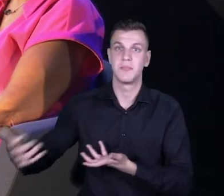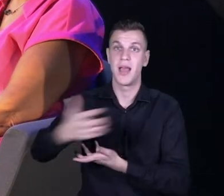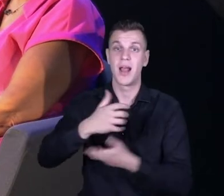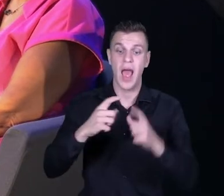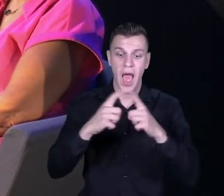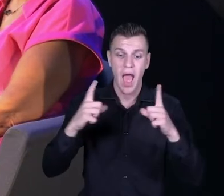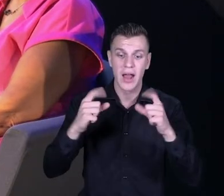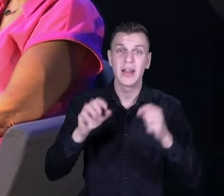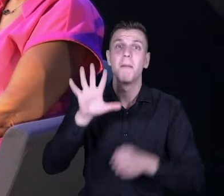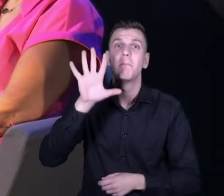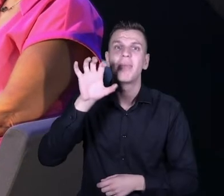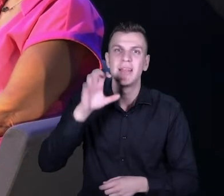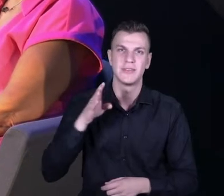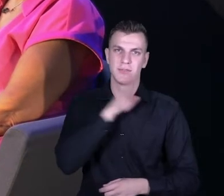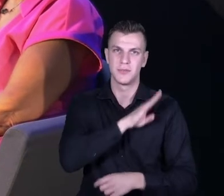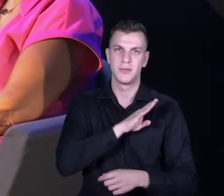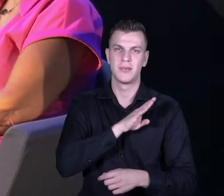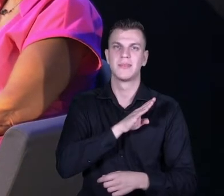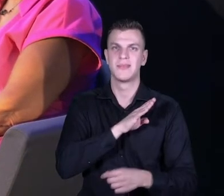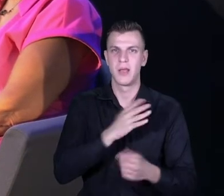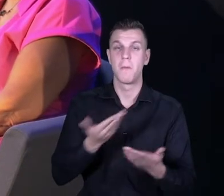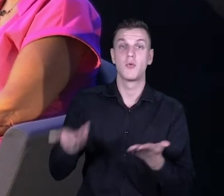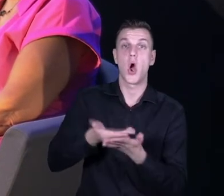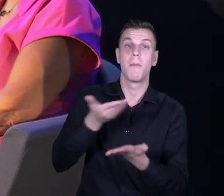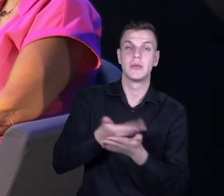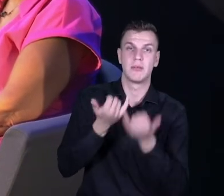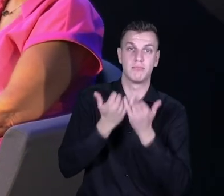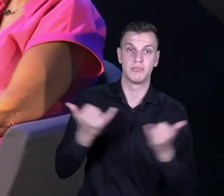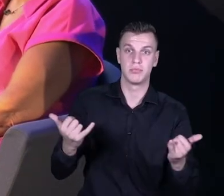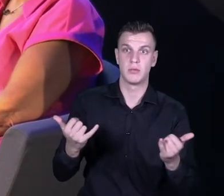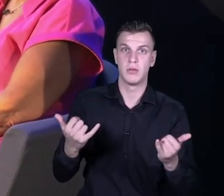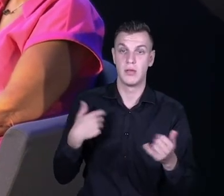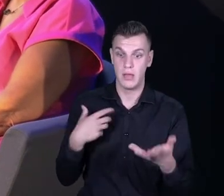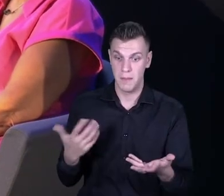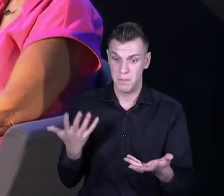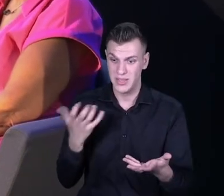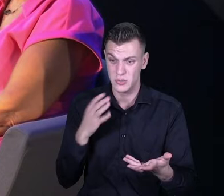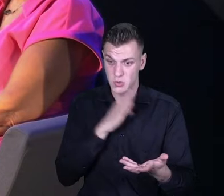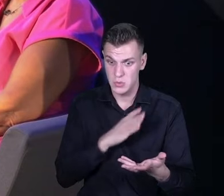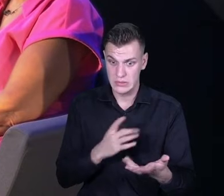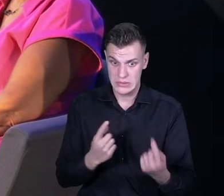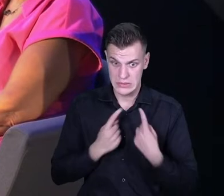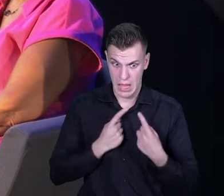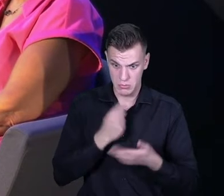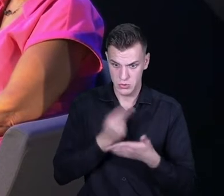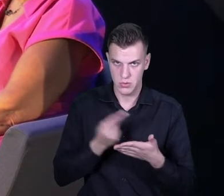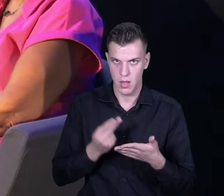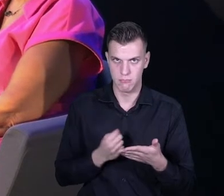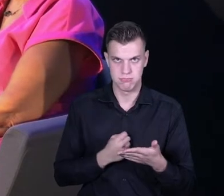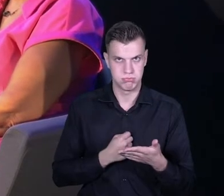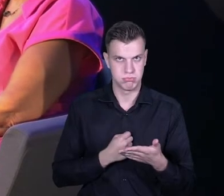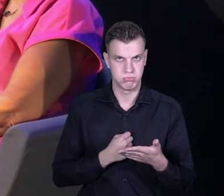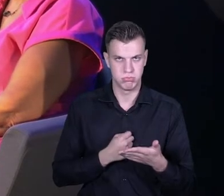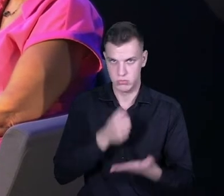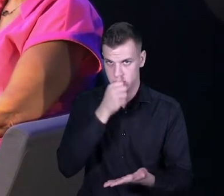z różnymi propozycjami, więc jak to zobaczyłam, to mówię, no nie będę tego czytać. To musicie coś z tym zrobić, tak, żeby mnie zachęcić